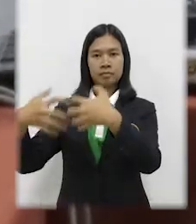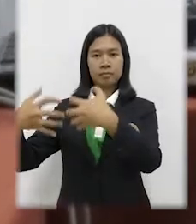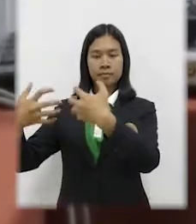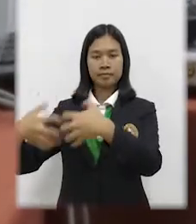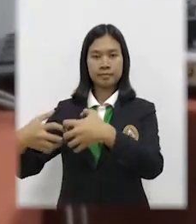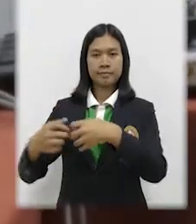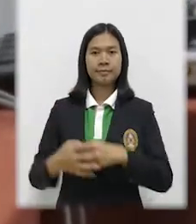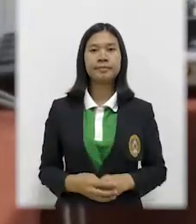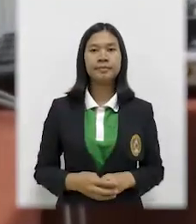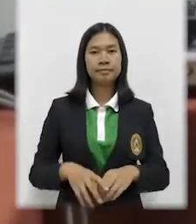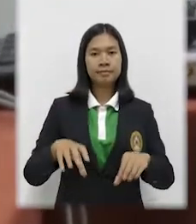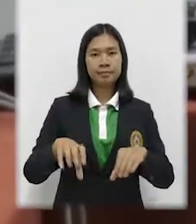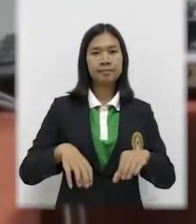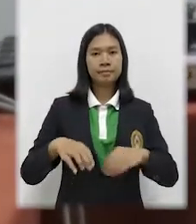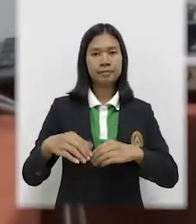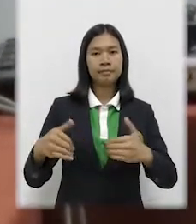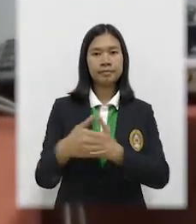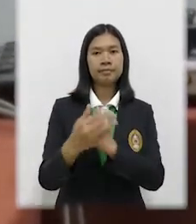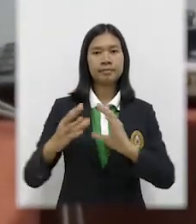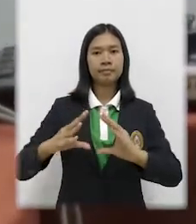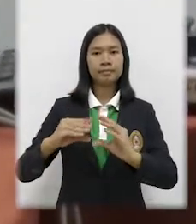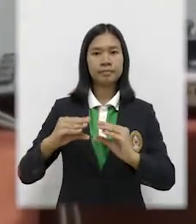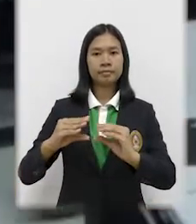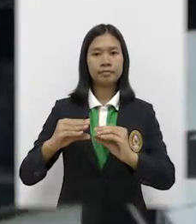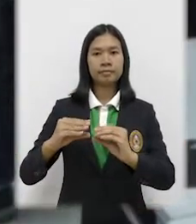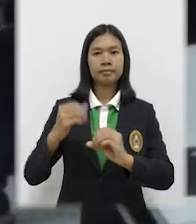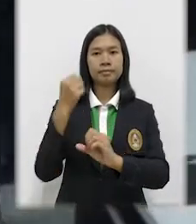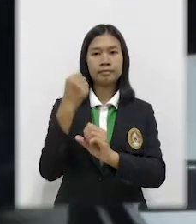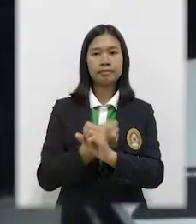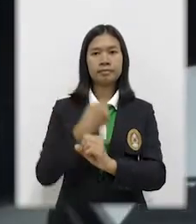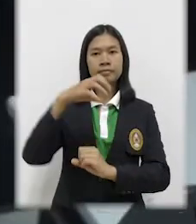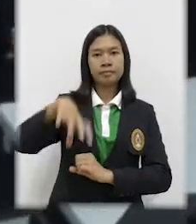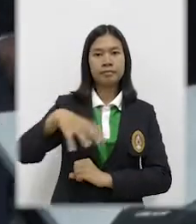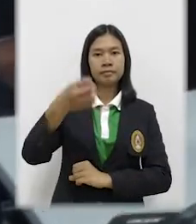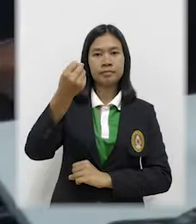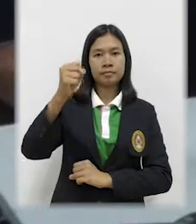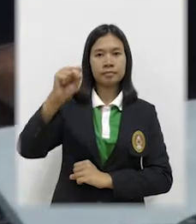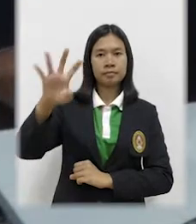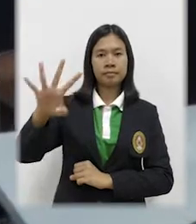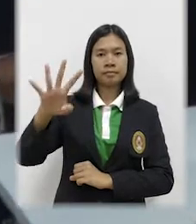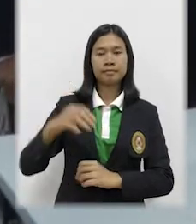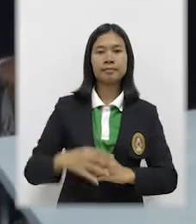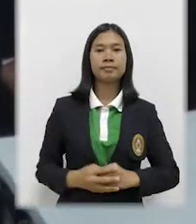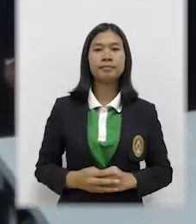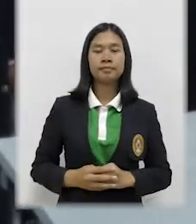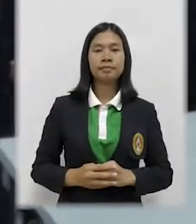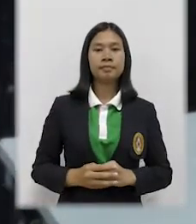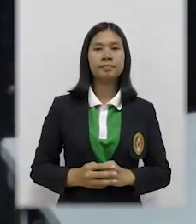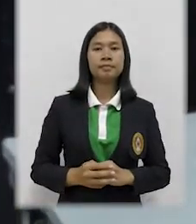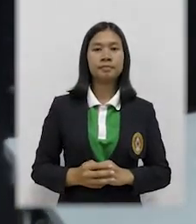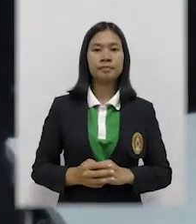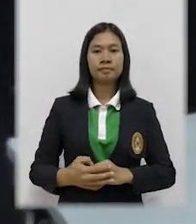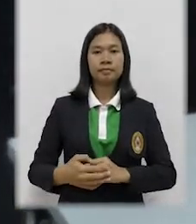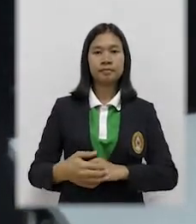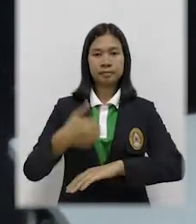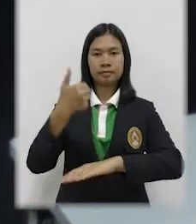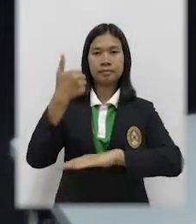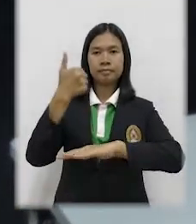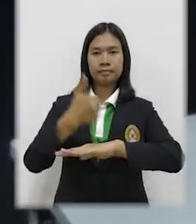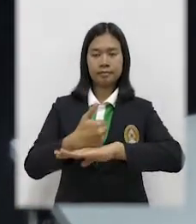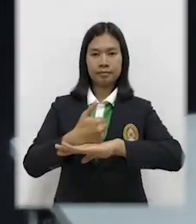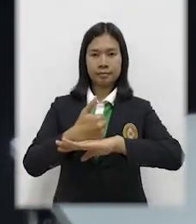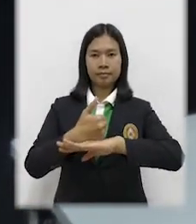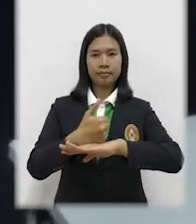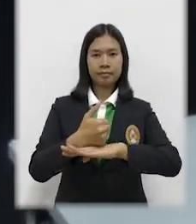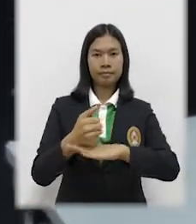ทำงานแขนกลอุตสาหกรรมจัดขึ้นที่ห้องฝึกปฏิบัติการชั้น3คณะเทคโนโลยีอุตสาหกรรมโดยมีผู้ช่วยศาสต